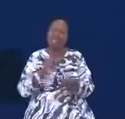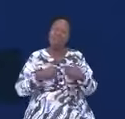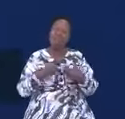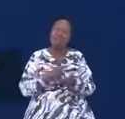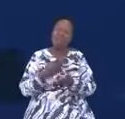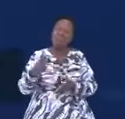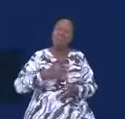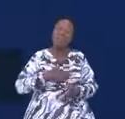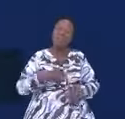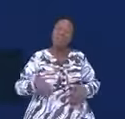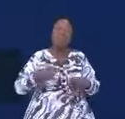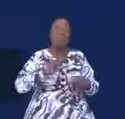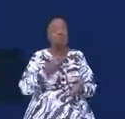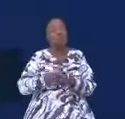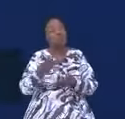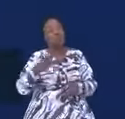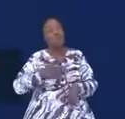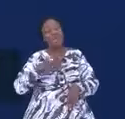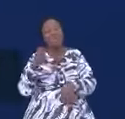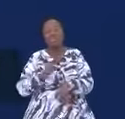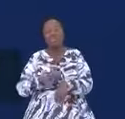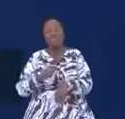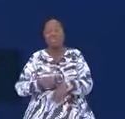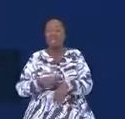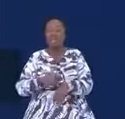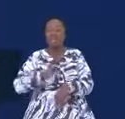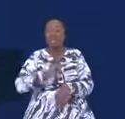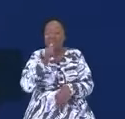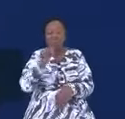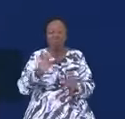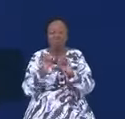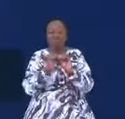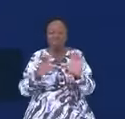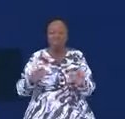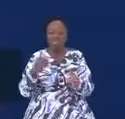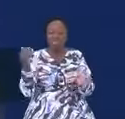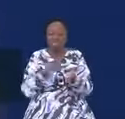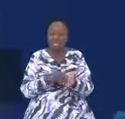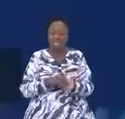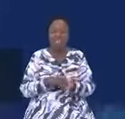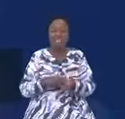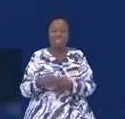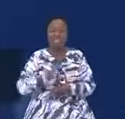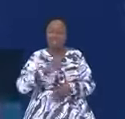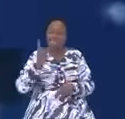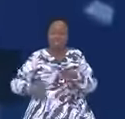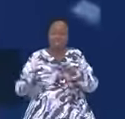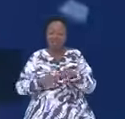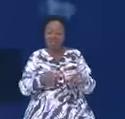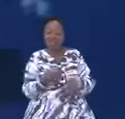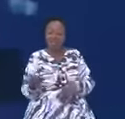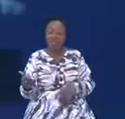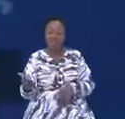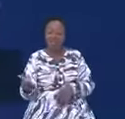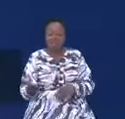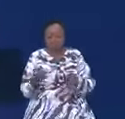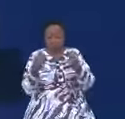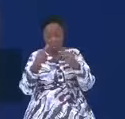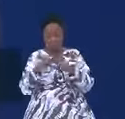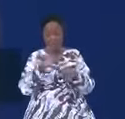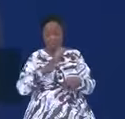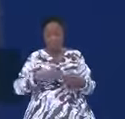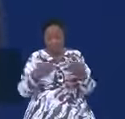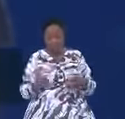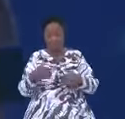temps et je n'avais plus de valeur il ne peut rien faire wie a pris ce soir sept vies inutiles